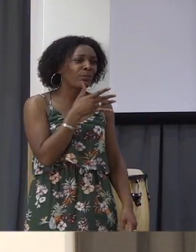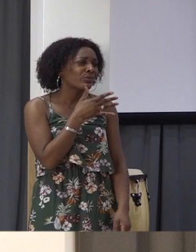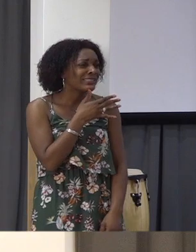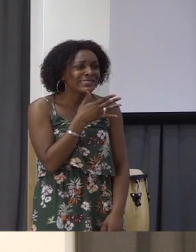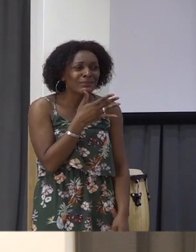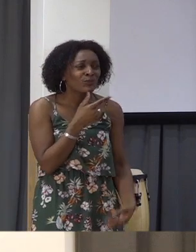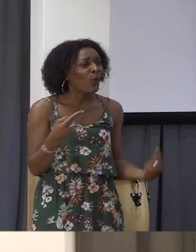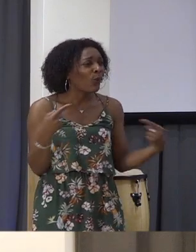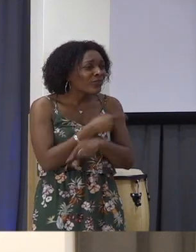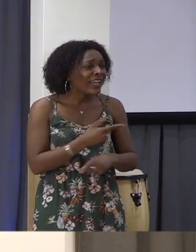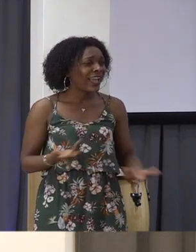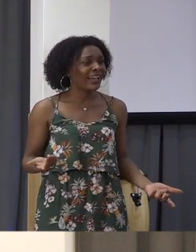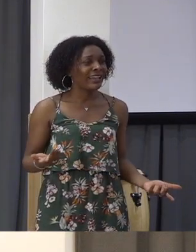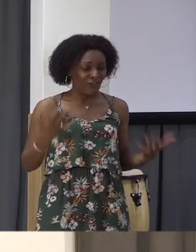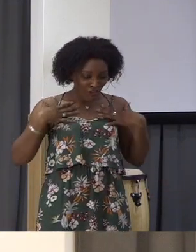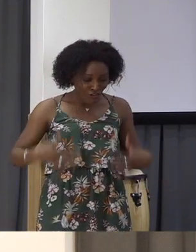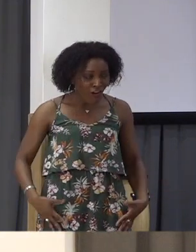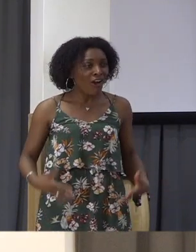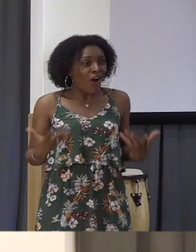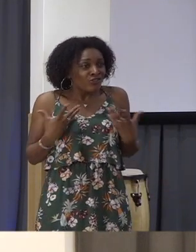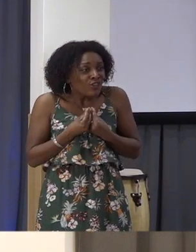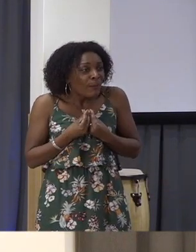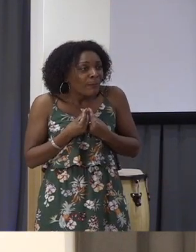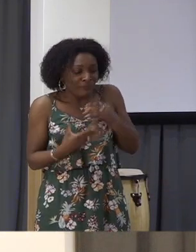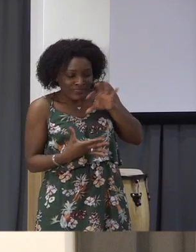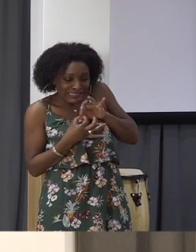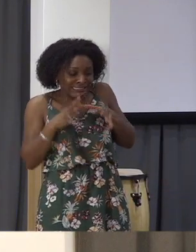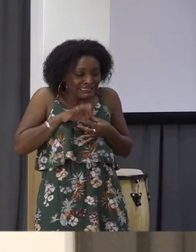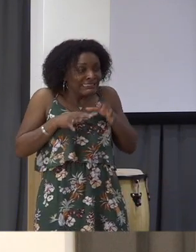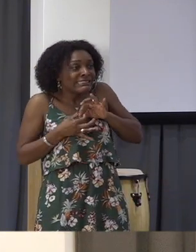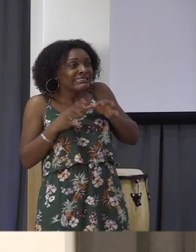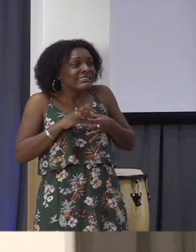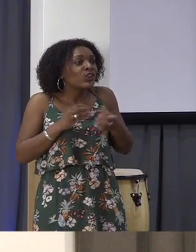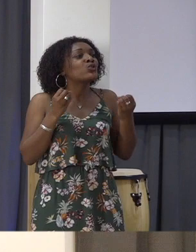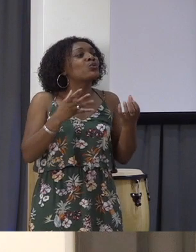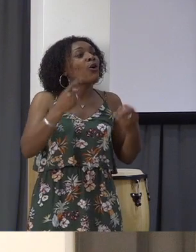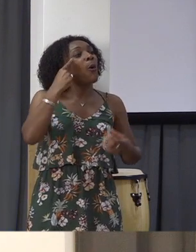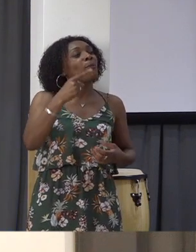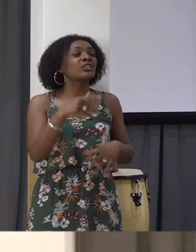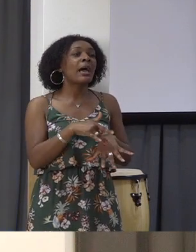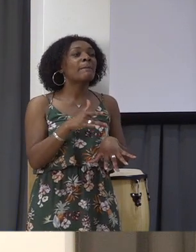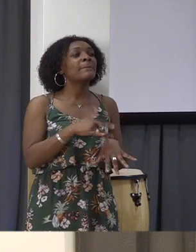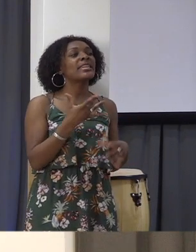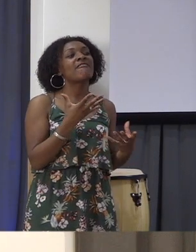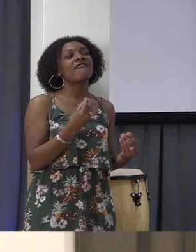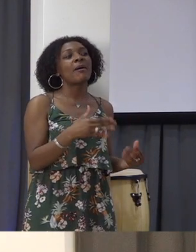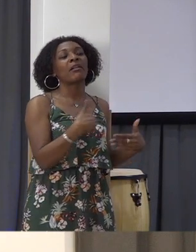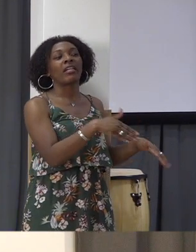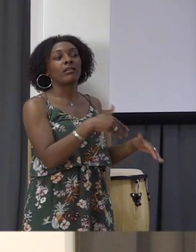Mais bien plutôt, les membres du corps qui paraissent être les plus faibles sont nécessaires.